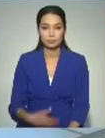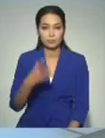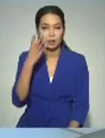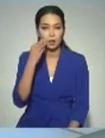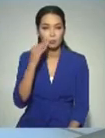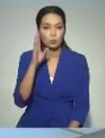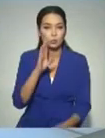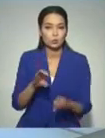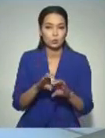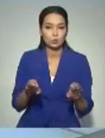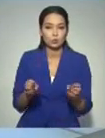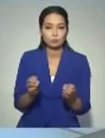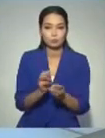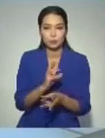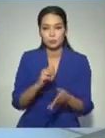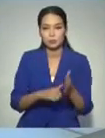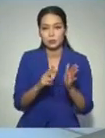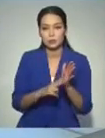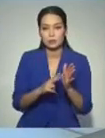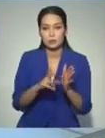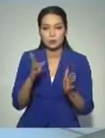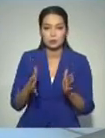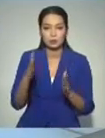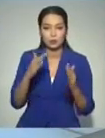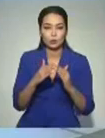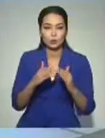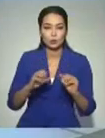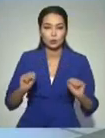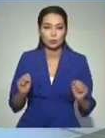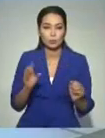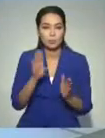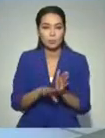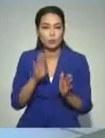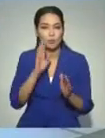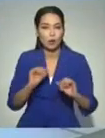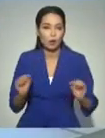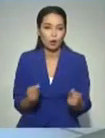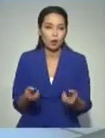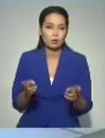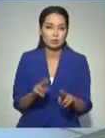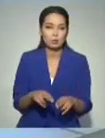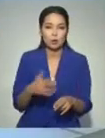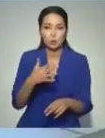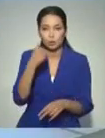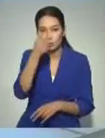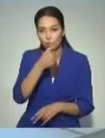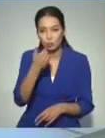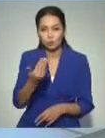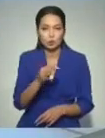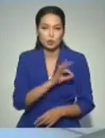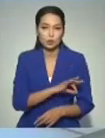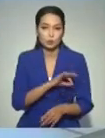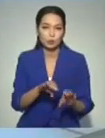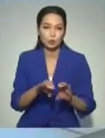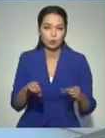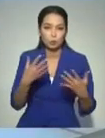Алматыда су құбыры жарылып, салдарынан 80 көп қабатты үй суық сусыз қалды. Апатқа 50 жылдан бері пайдаланып келе жатқан